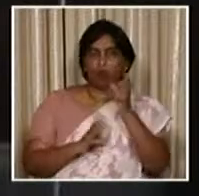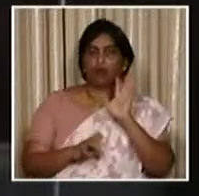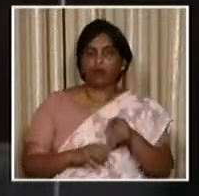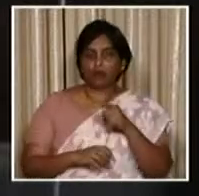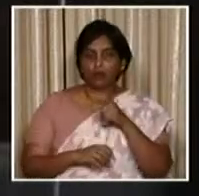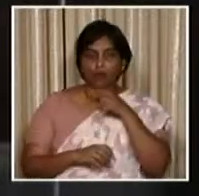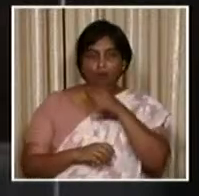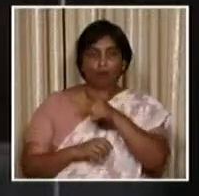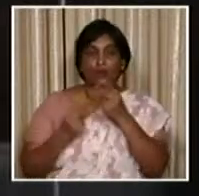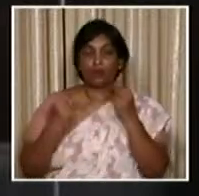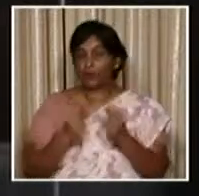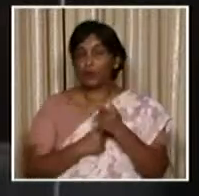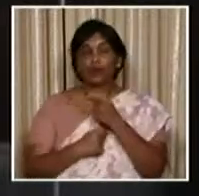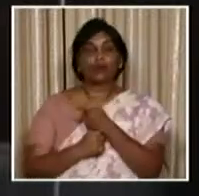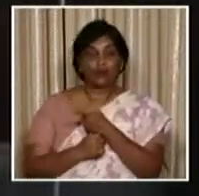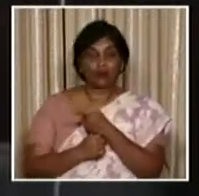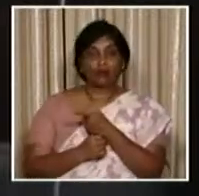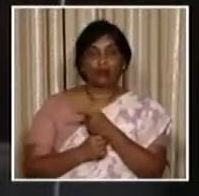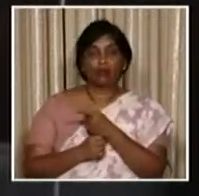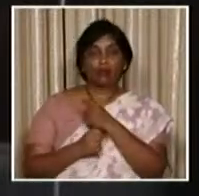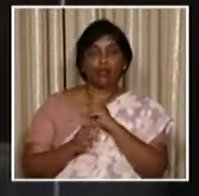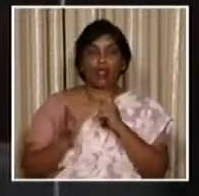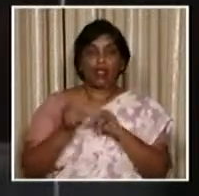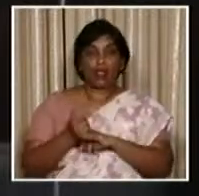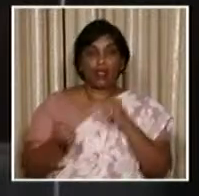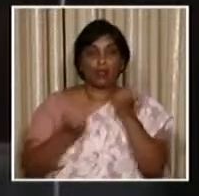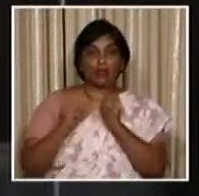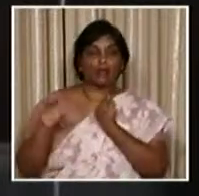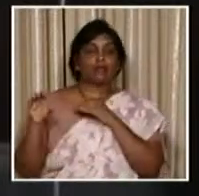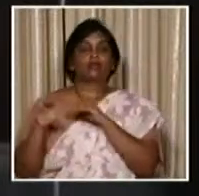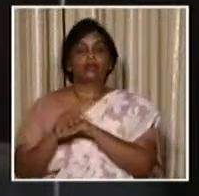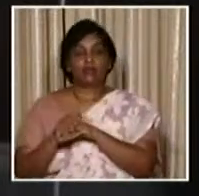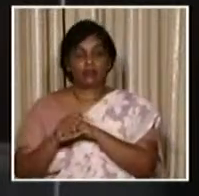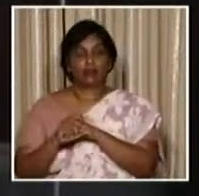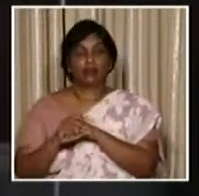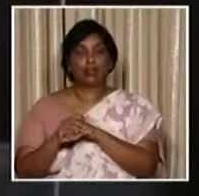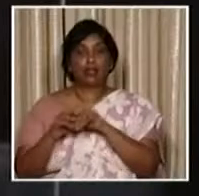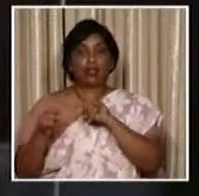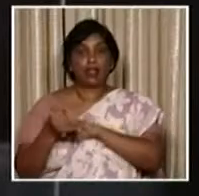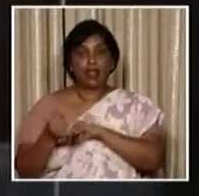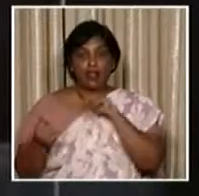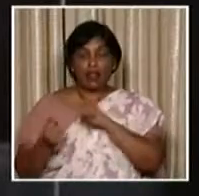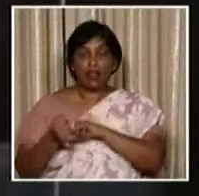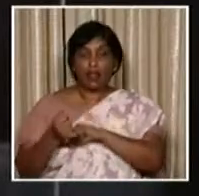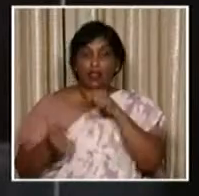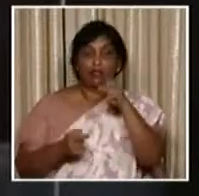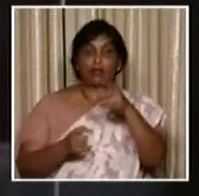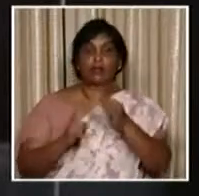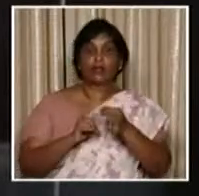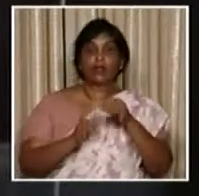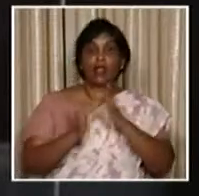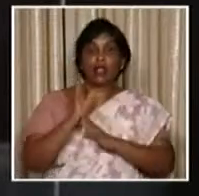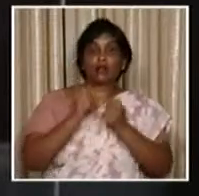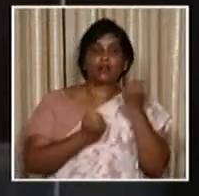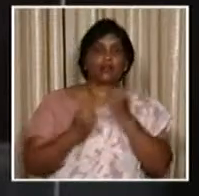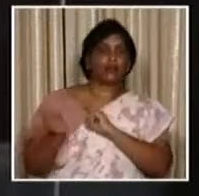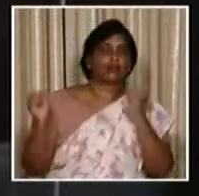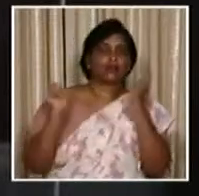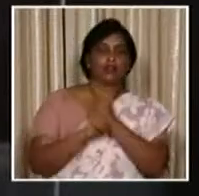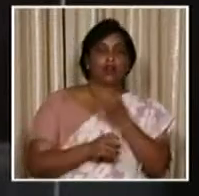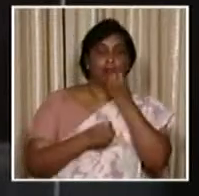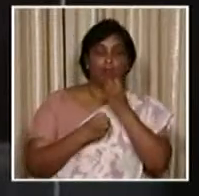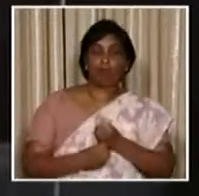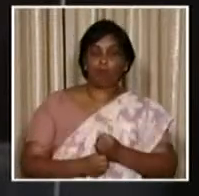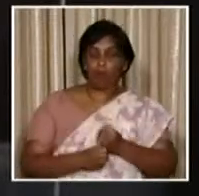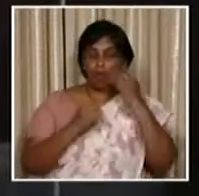කියලා. මෙයා කරේ මොකද? මෙයා ගිහිල්ලා ලේකම්ගේ වාහනෙන් නැගලා මෙයා මේ ලේකම්ගේ වාහන ලේකම් මෙයාගේ වාහනෙන් නැග්ගුවා. බෝම්බේ